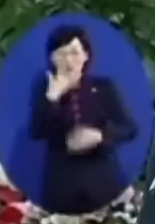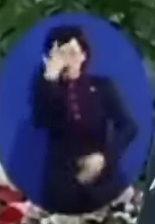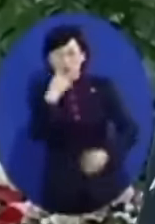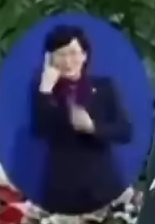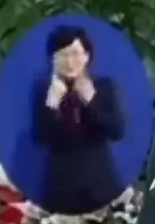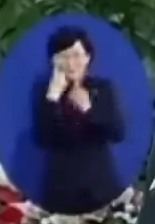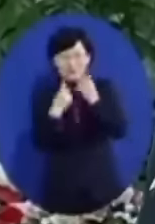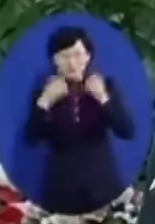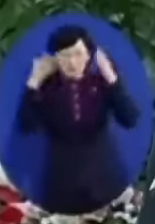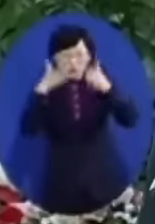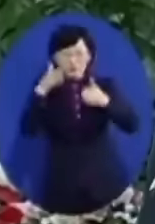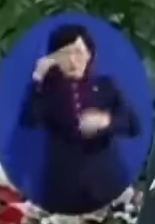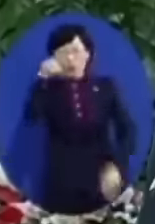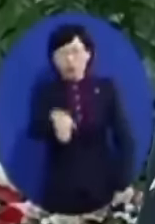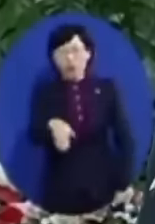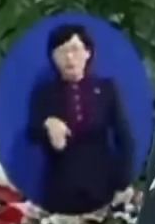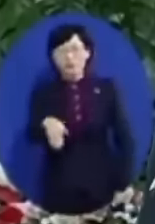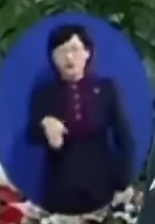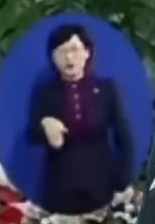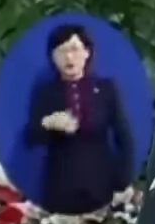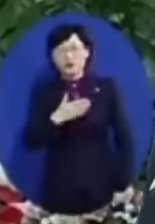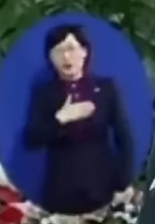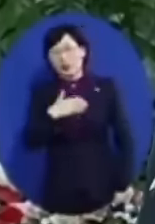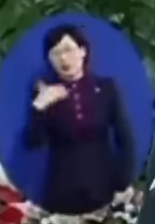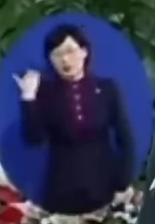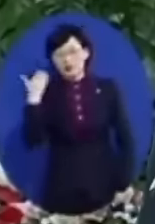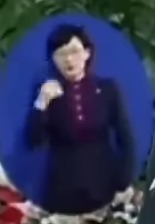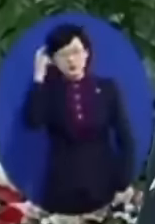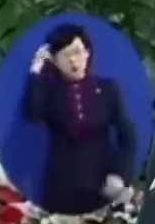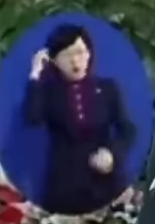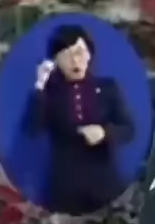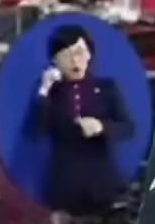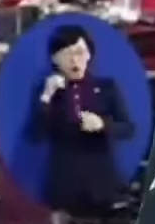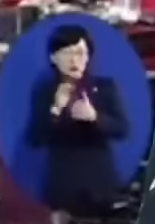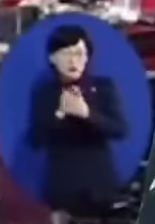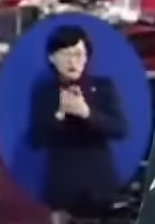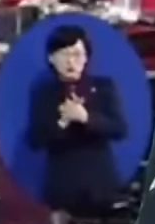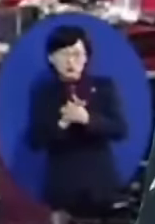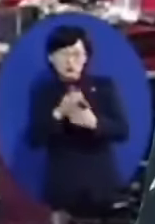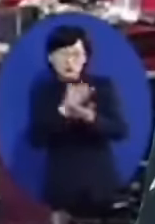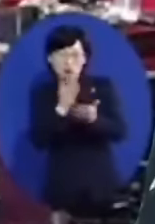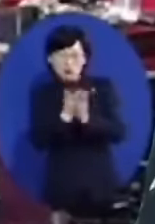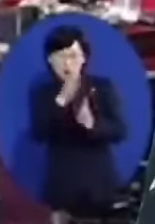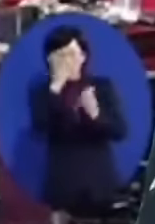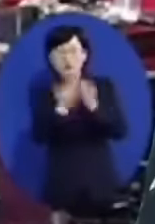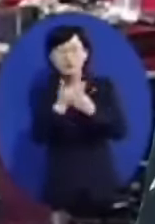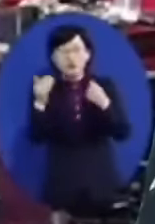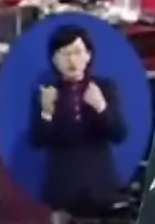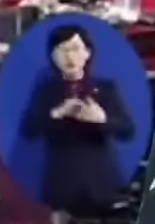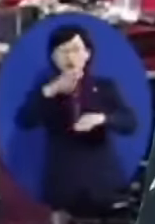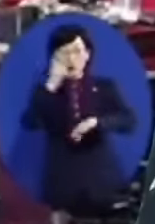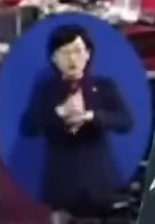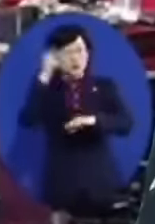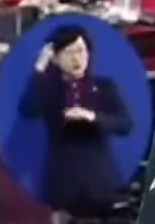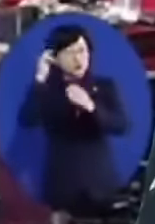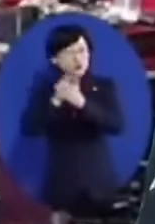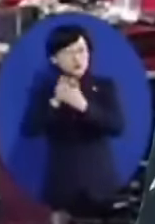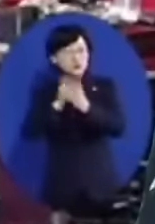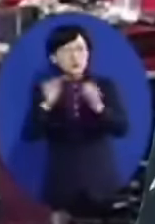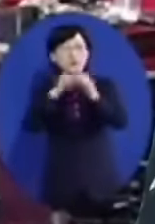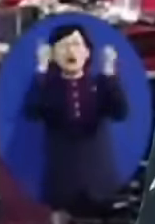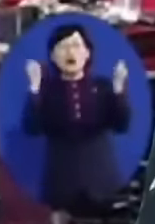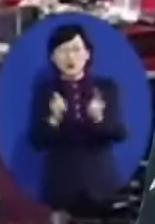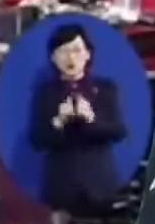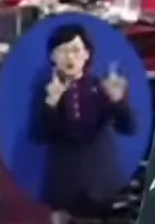짜증, 집중력 저하, 의욕 저하와 같은 정신적인 증상들이 나타나 이러한 현상이 심해지면